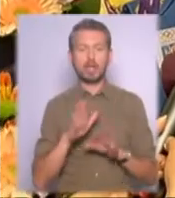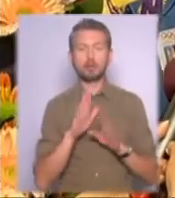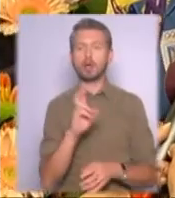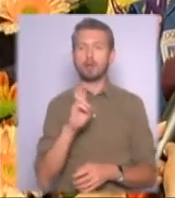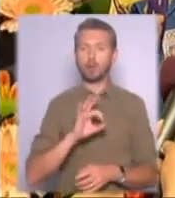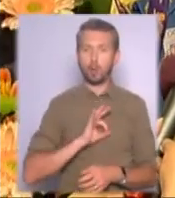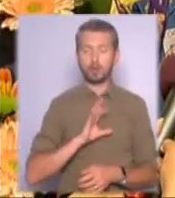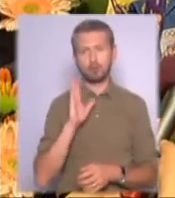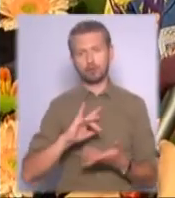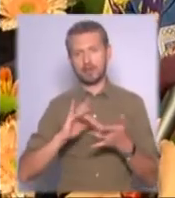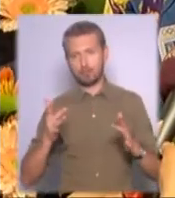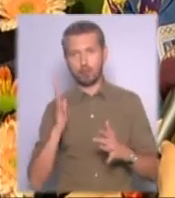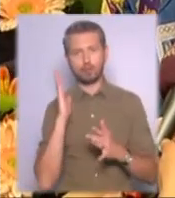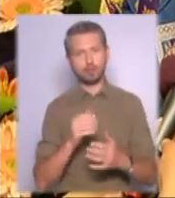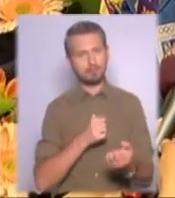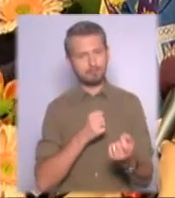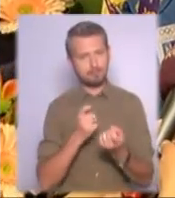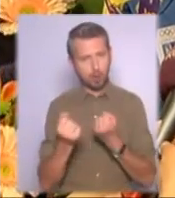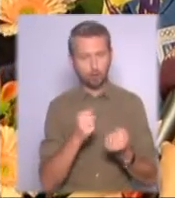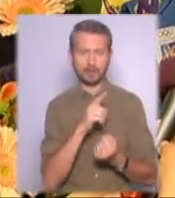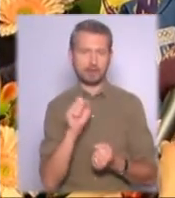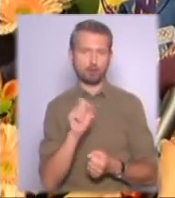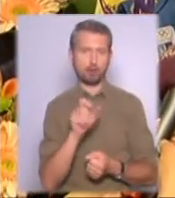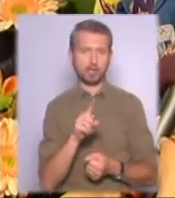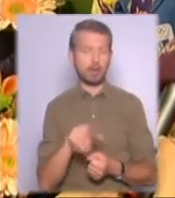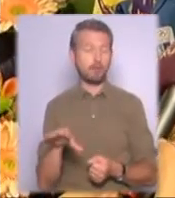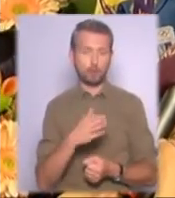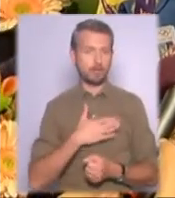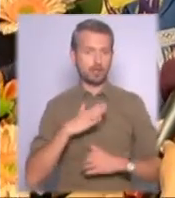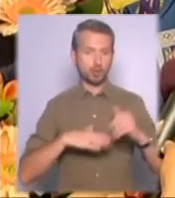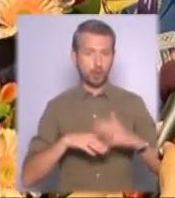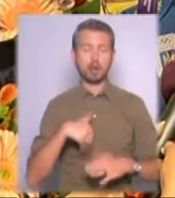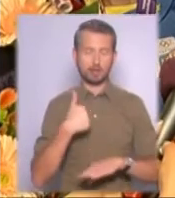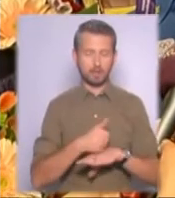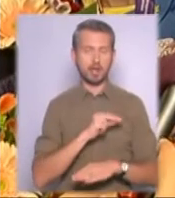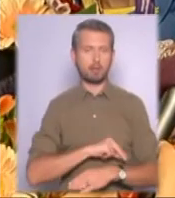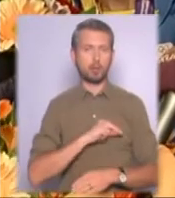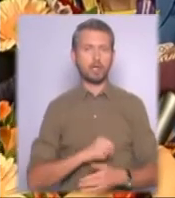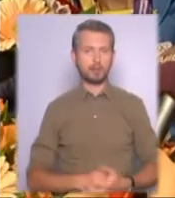й серебро. І будемо боротися і за золото. Тому все в наших руках. Головне – працювати.